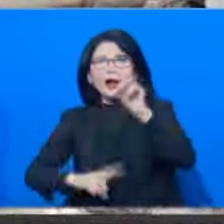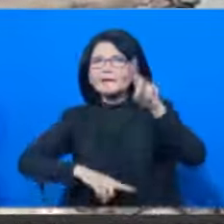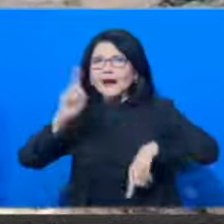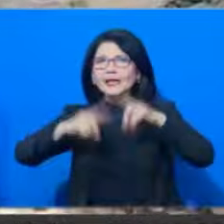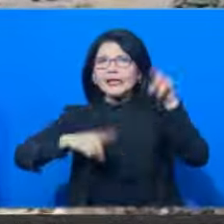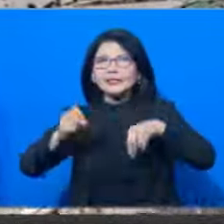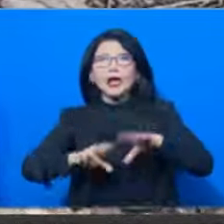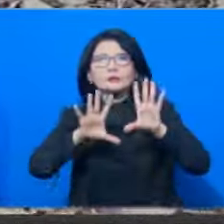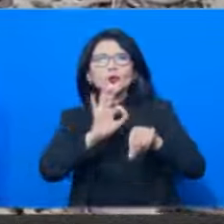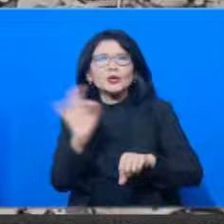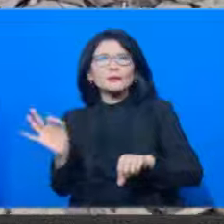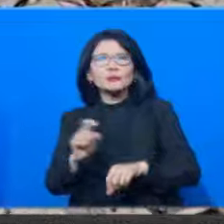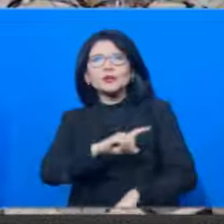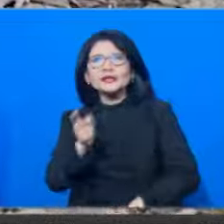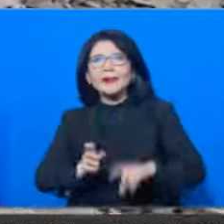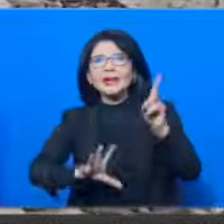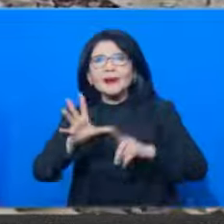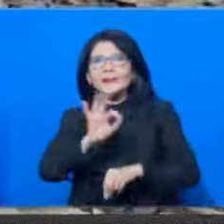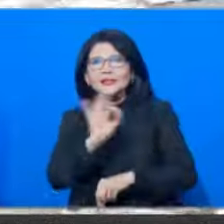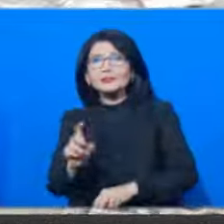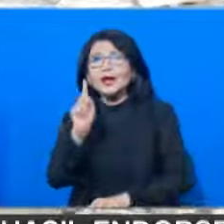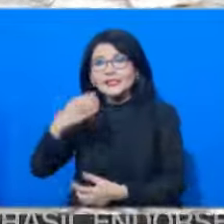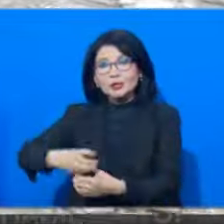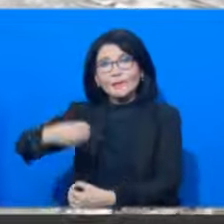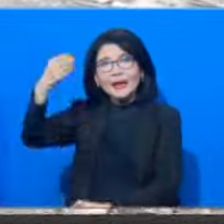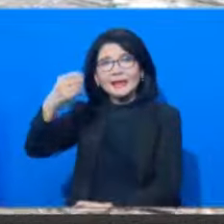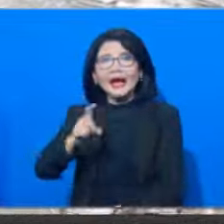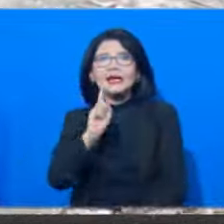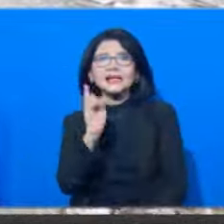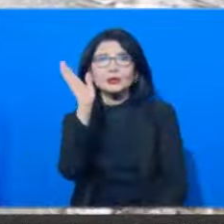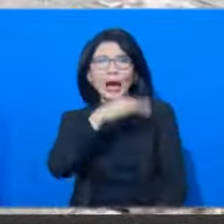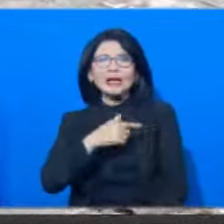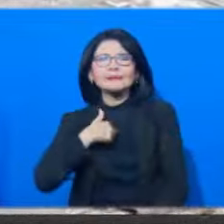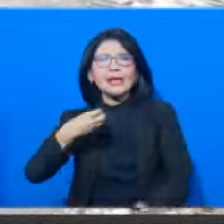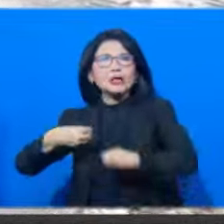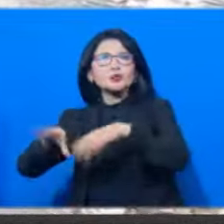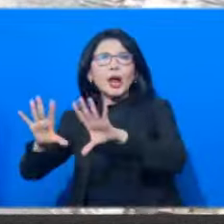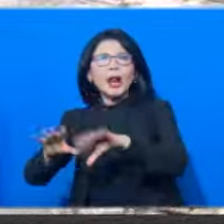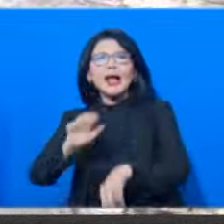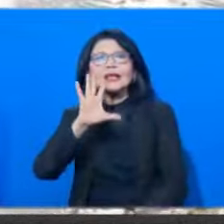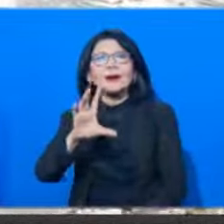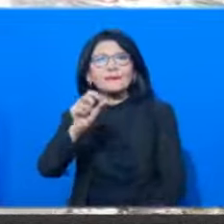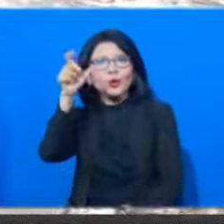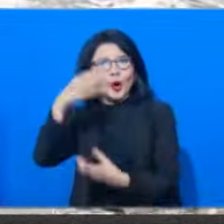dari Rp10.000 hingga Rp15.000 per batang. Dalam sehari, ia bisa menjual hingga 50